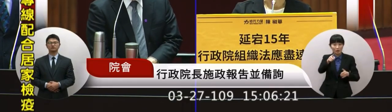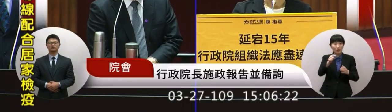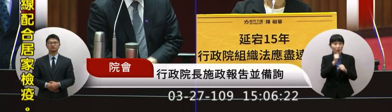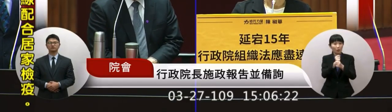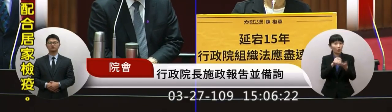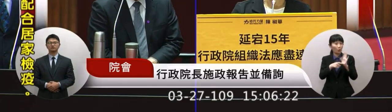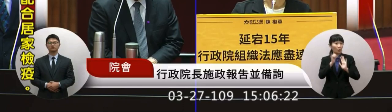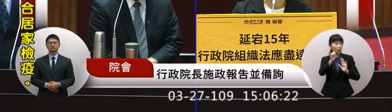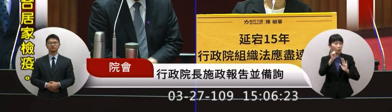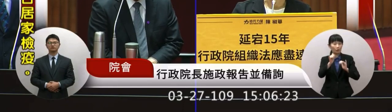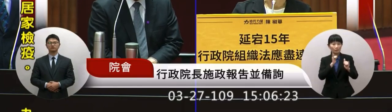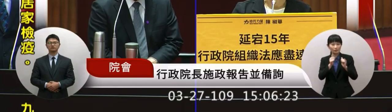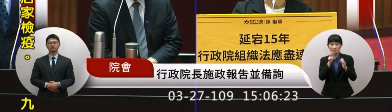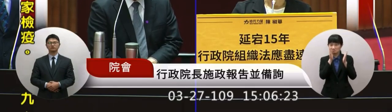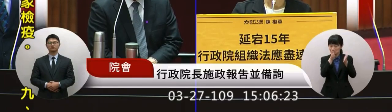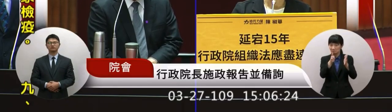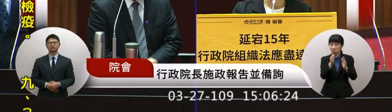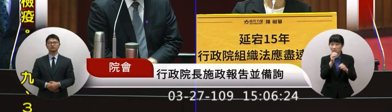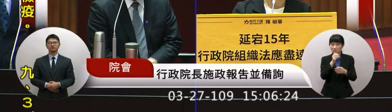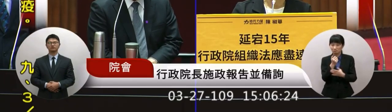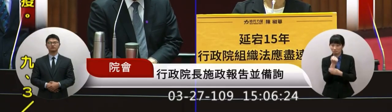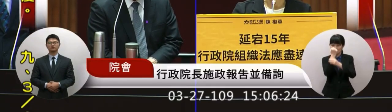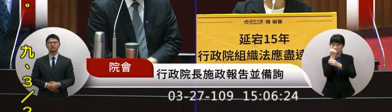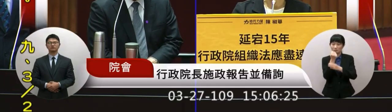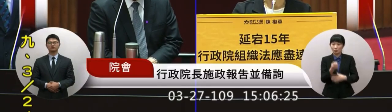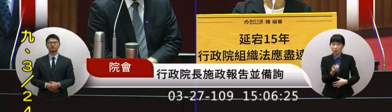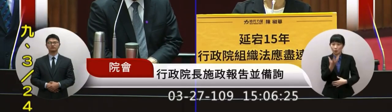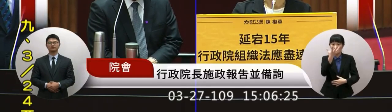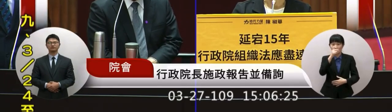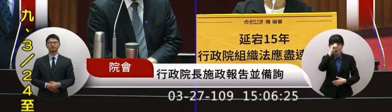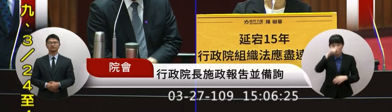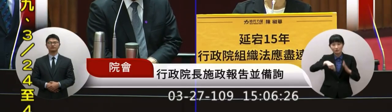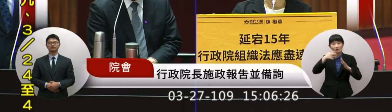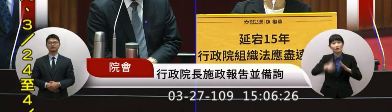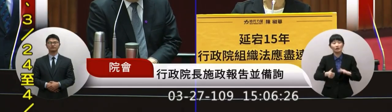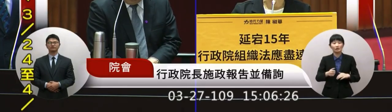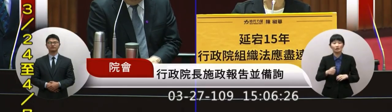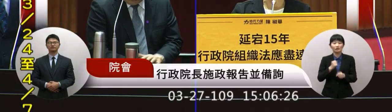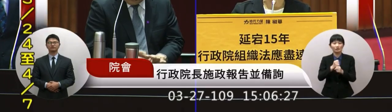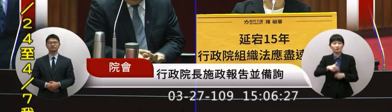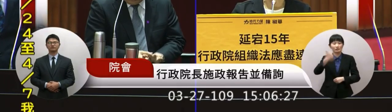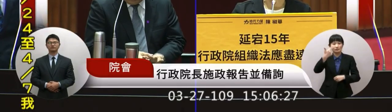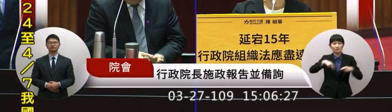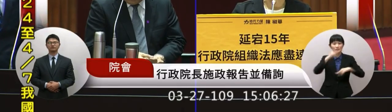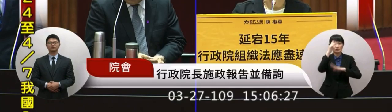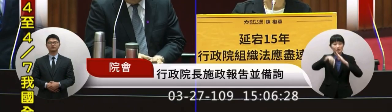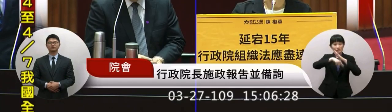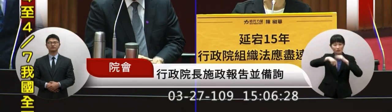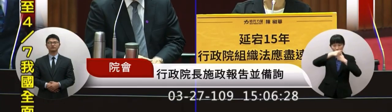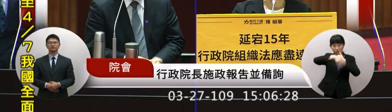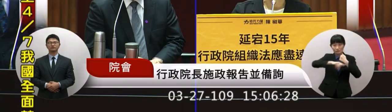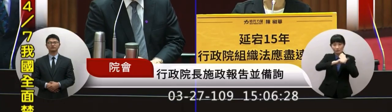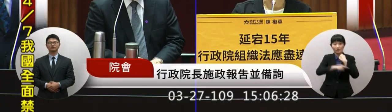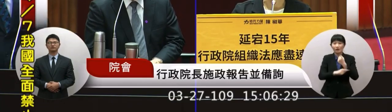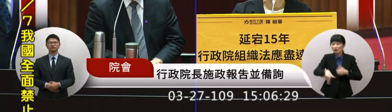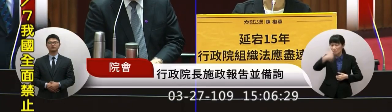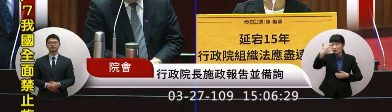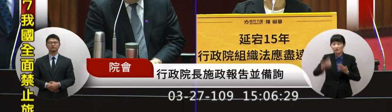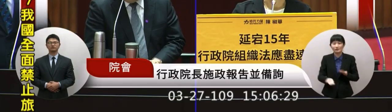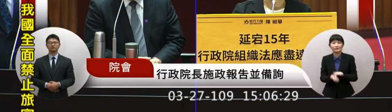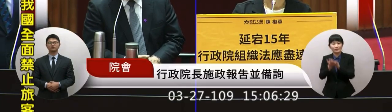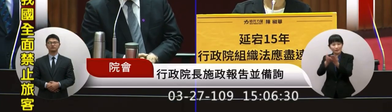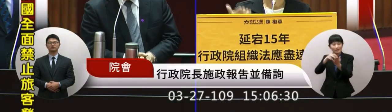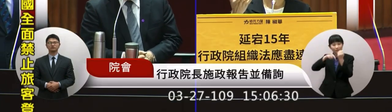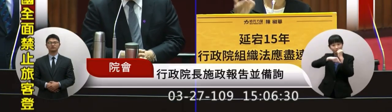意也非常支持，是不是院长赶快加把劲哈，让这个行政院组织法赶快送来立法院来审